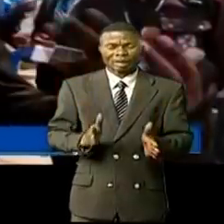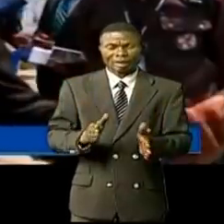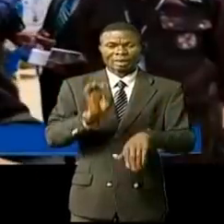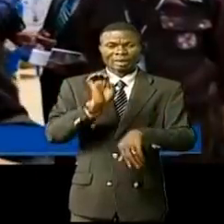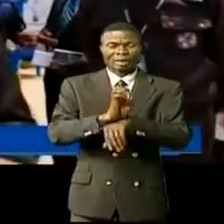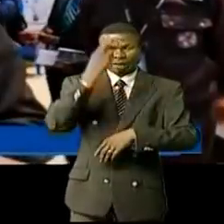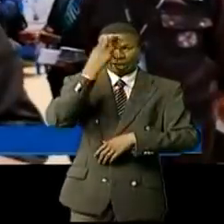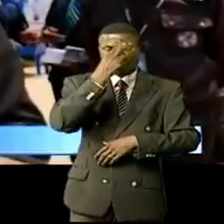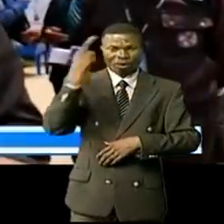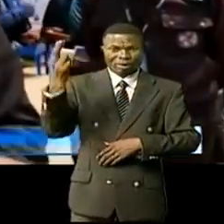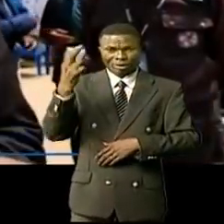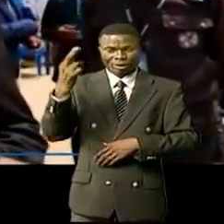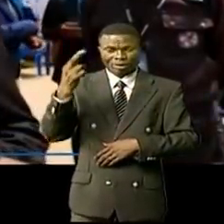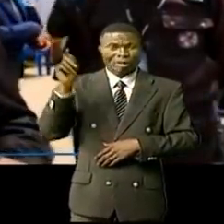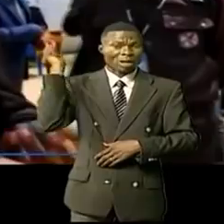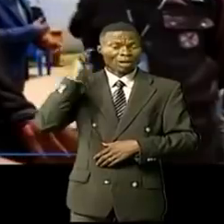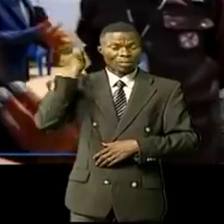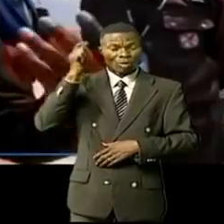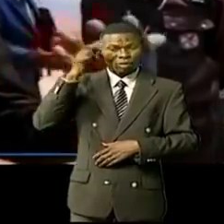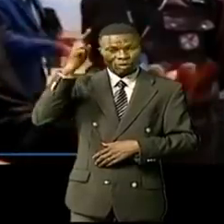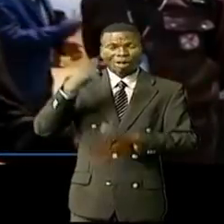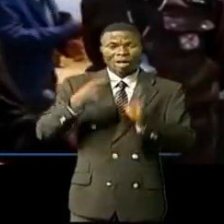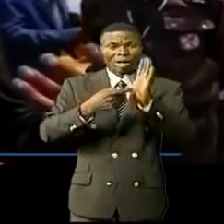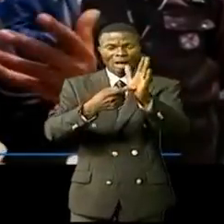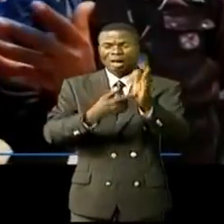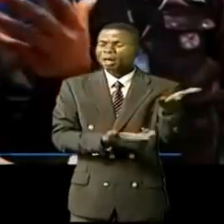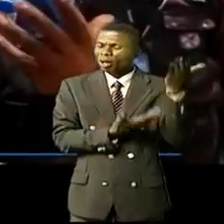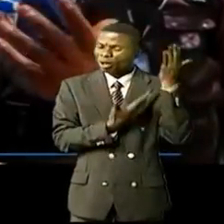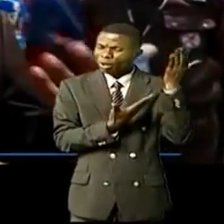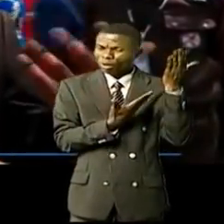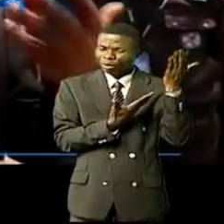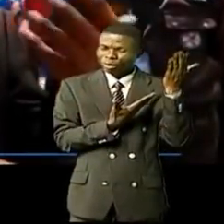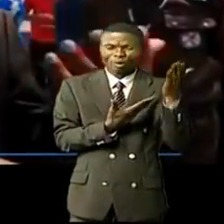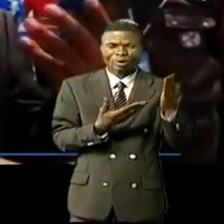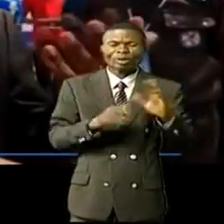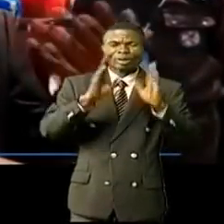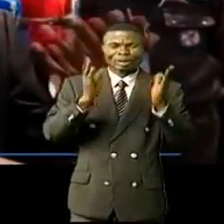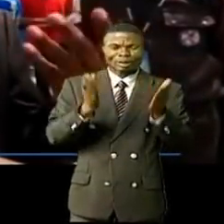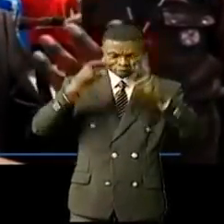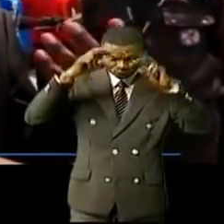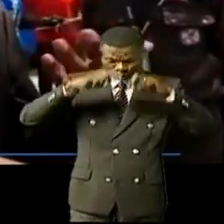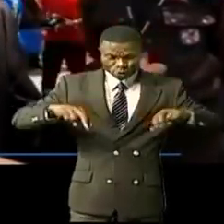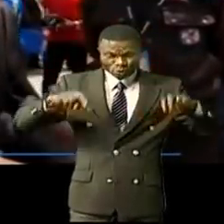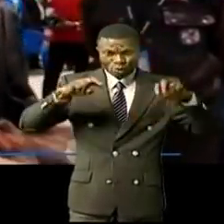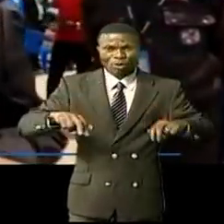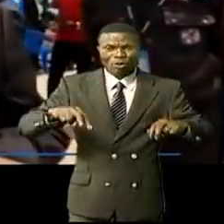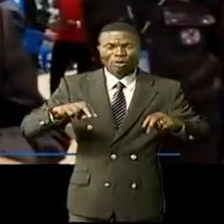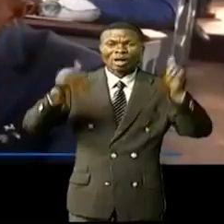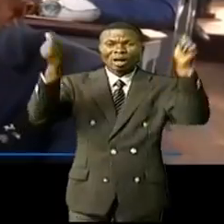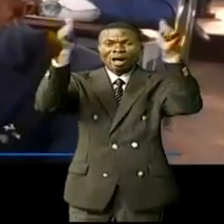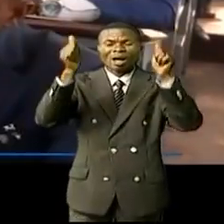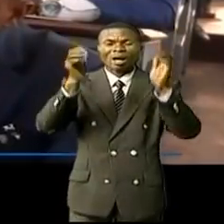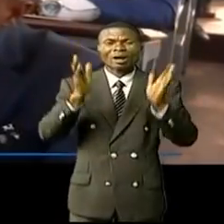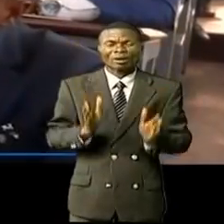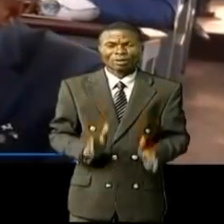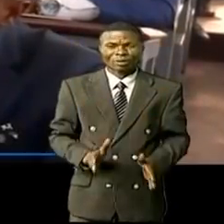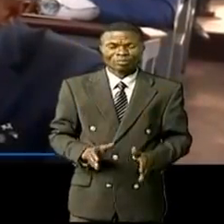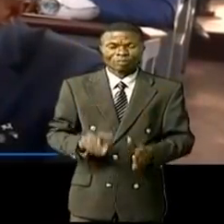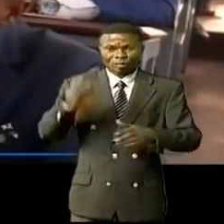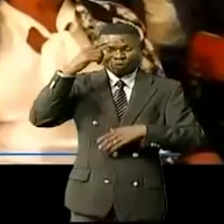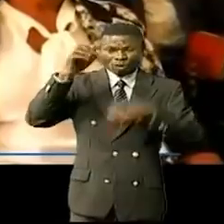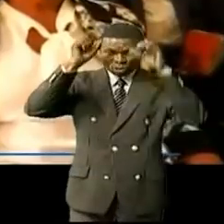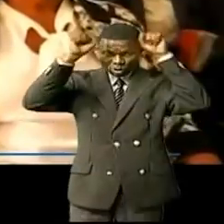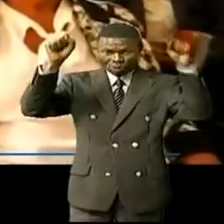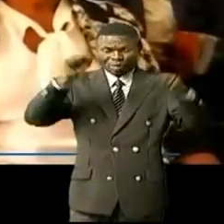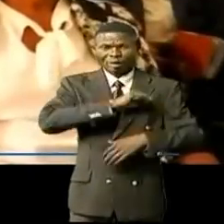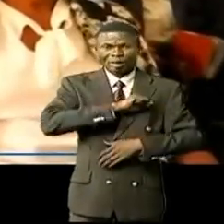catholique, mais aussi de professeur, a montré l'importance de toutes ses recherches sur l'africanisation. Pour le président du Sénat,